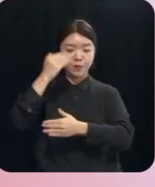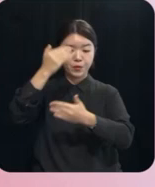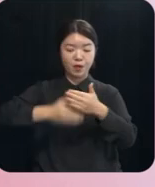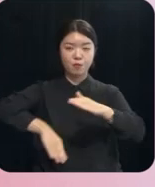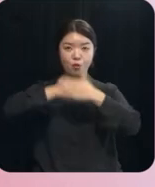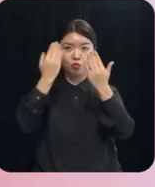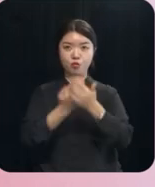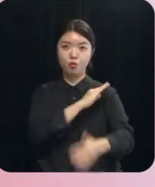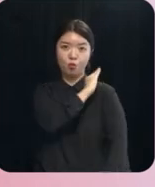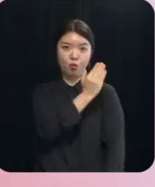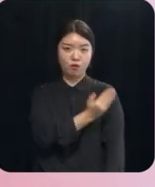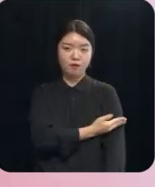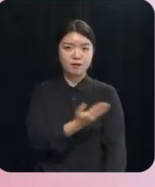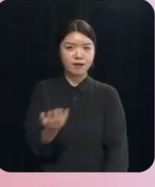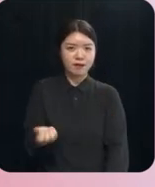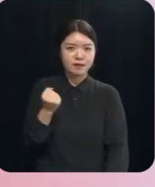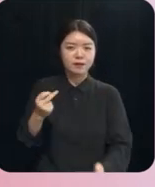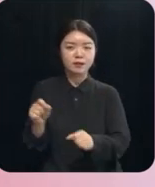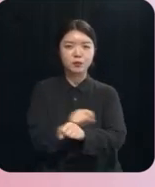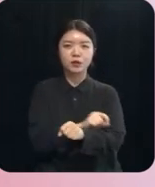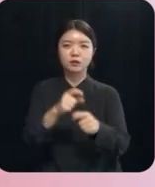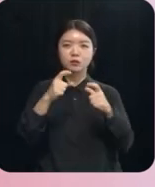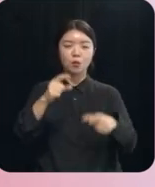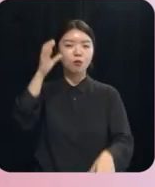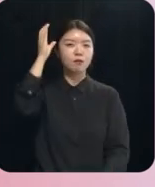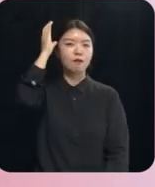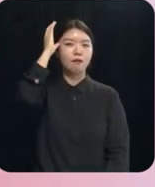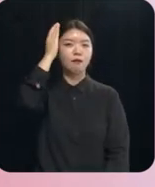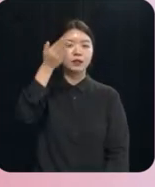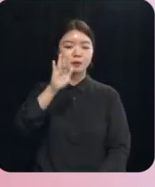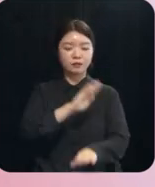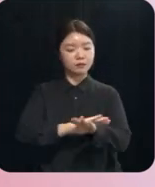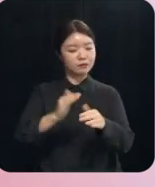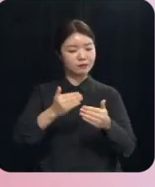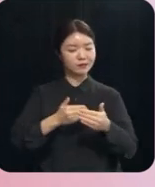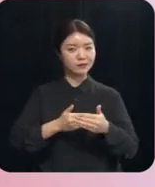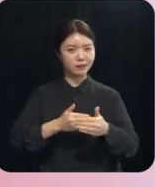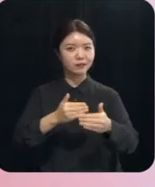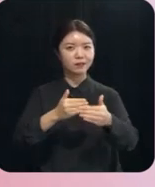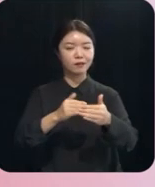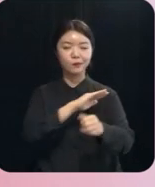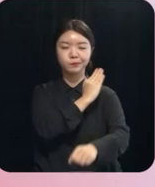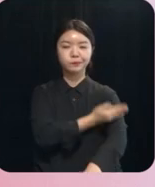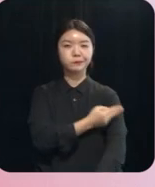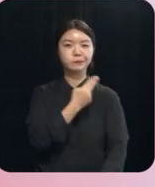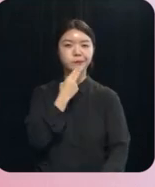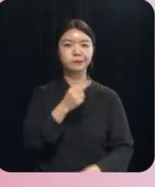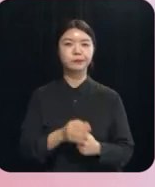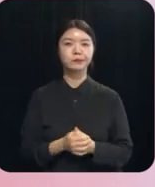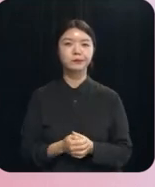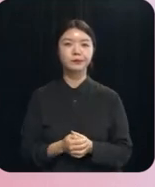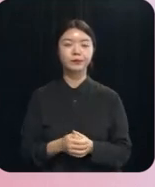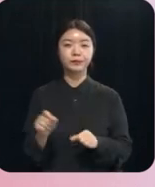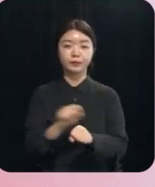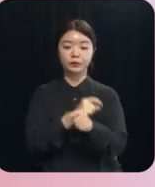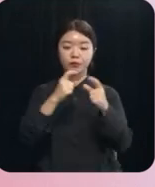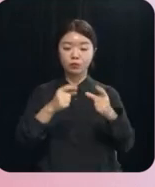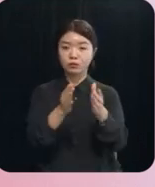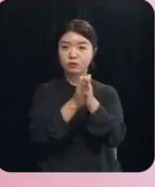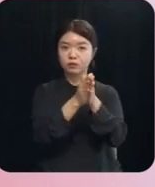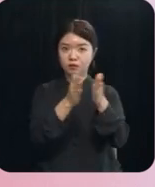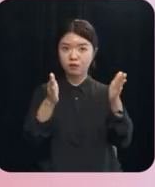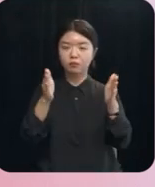모든 권한을 갖는 특별자치도를 기대했지만 제대로 이양된 권한은 없었습니다. 특별자치도